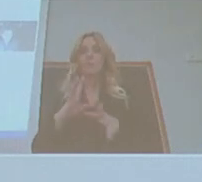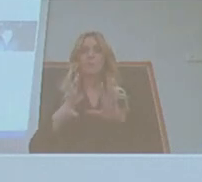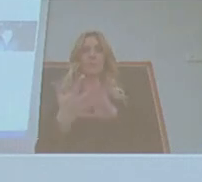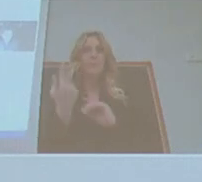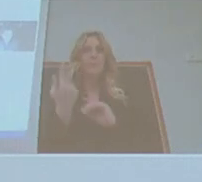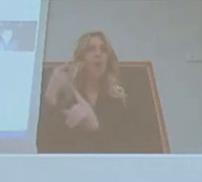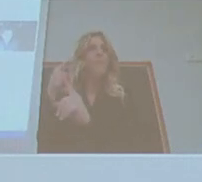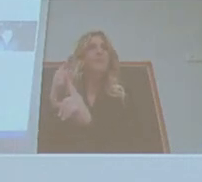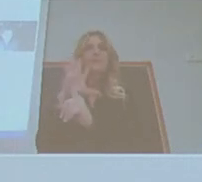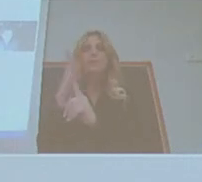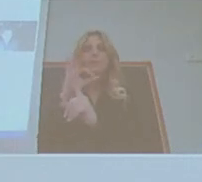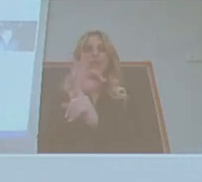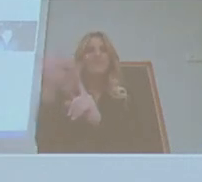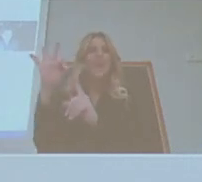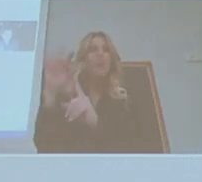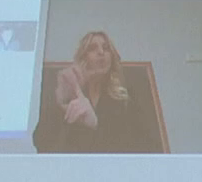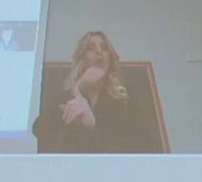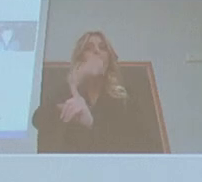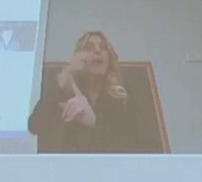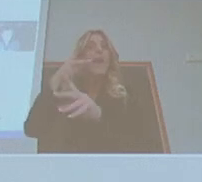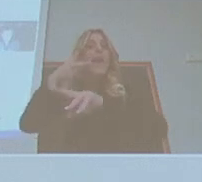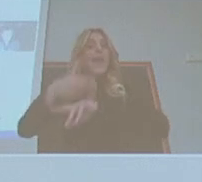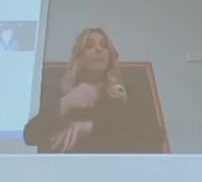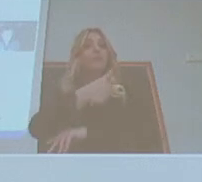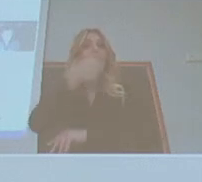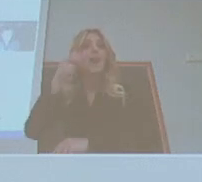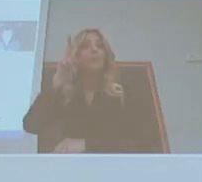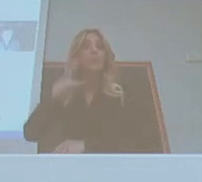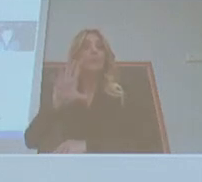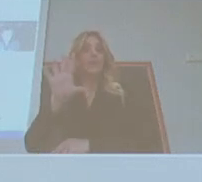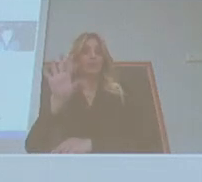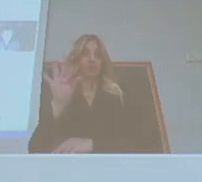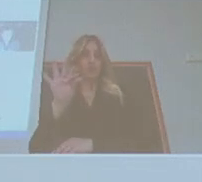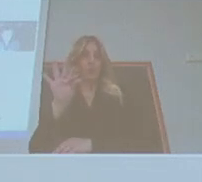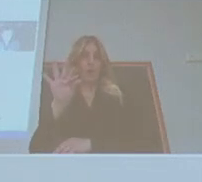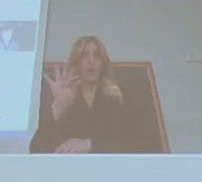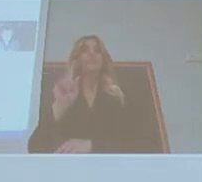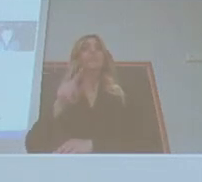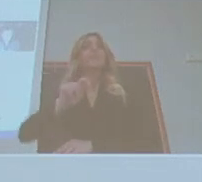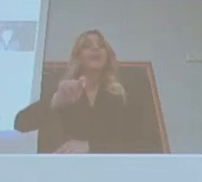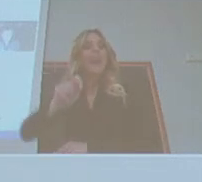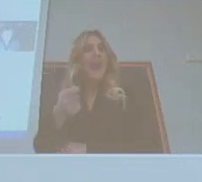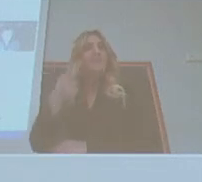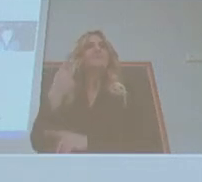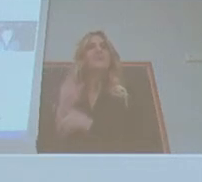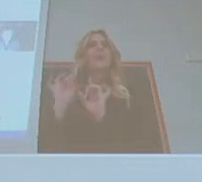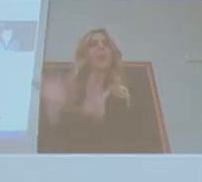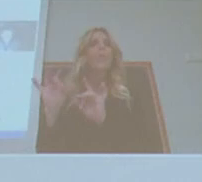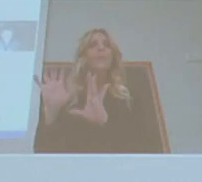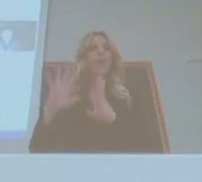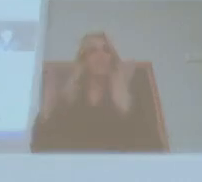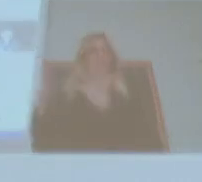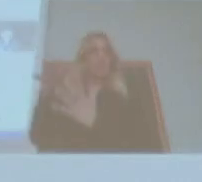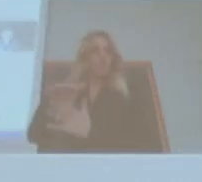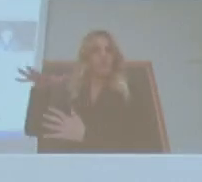l'obiettivo è di azzerare entro il 2050, le emissioni di anidride carbonica e di gas serra, il